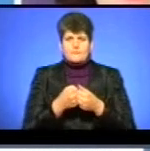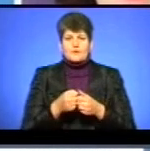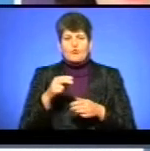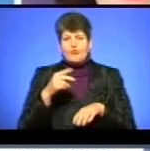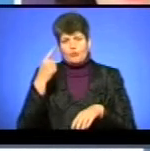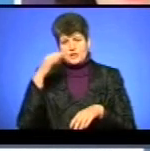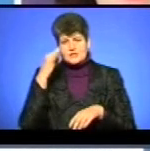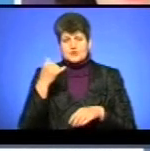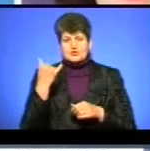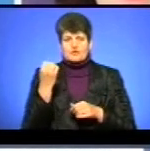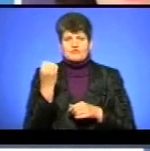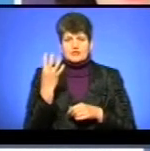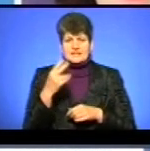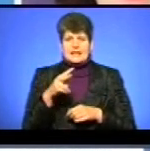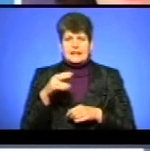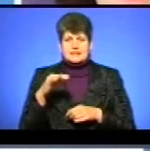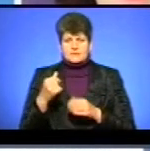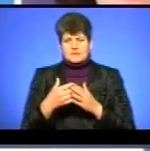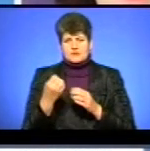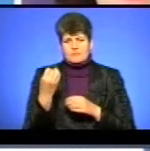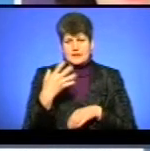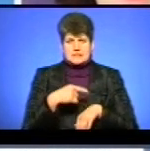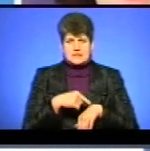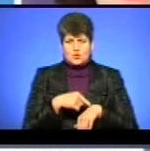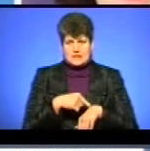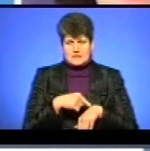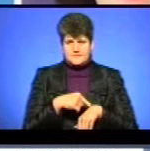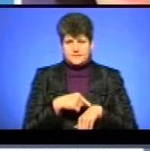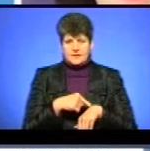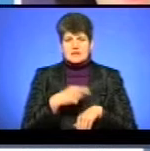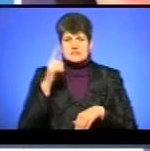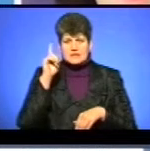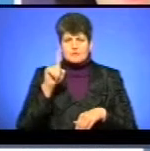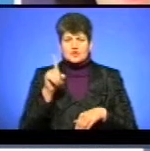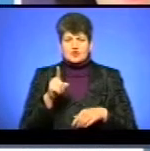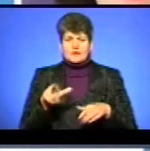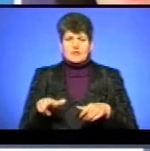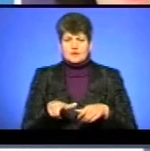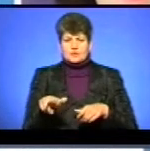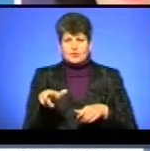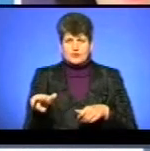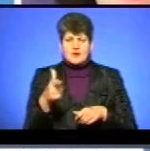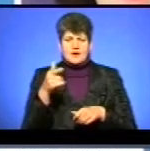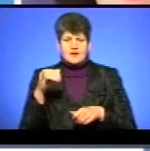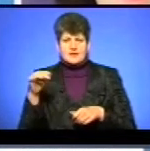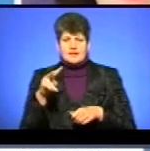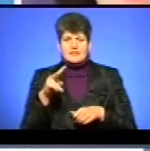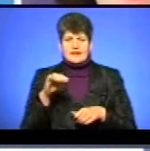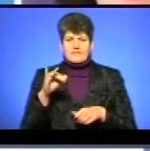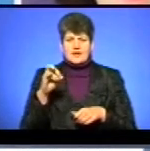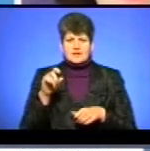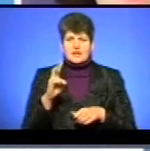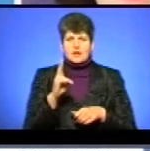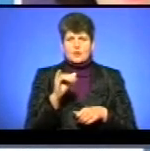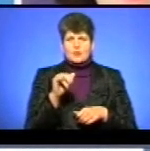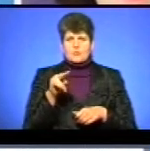надійшло сьогодні, 14 листопада, близько 15-ї години. Відомо, що на автодорозі між селами Гаї, Лев'ятинський та